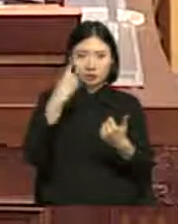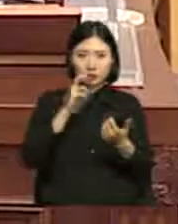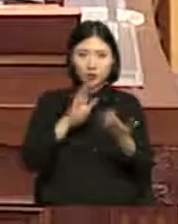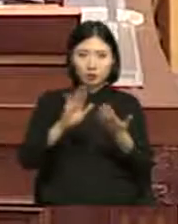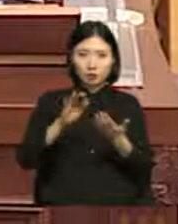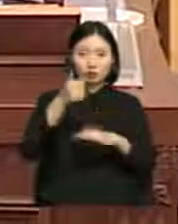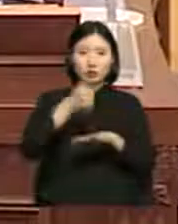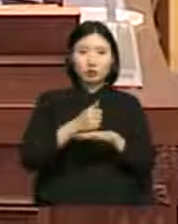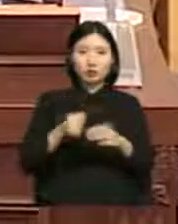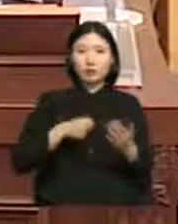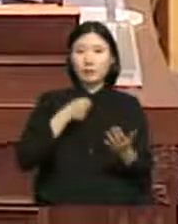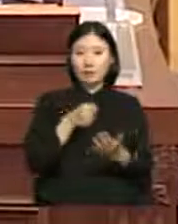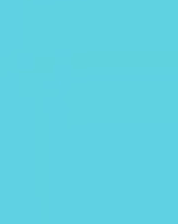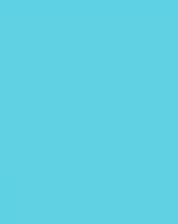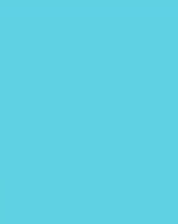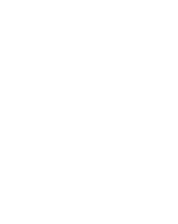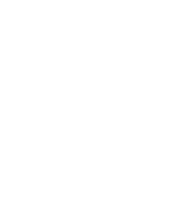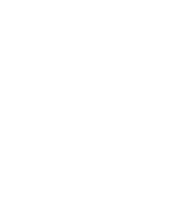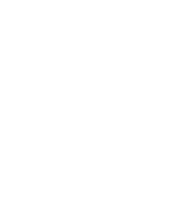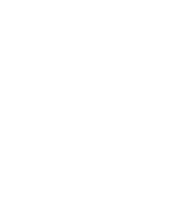확정될 예정입니다